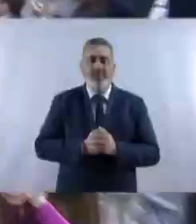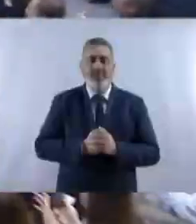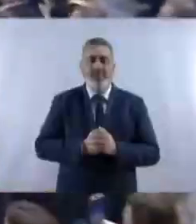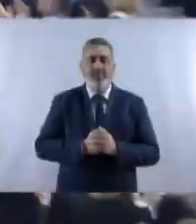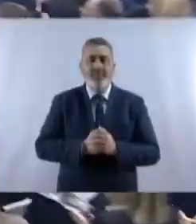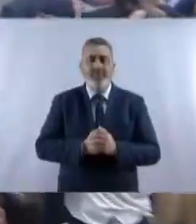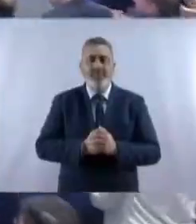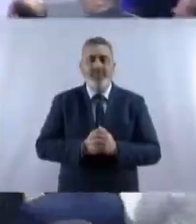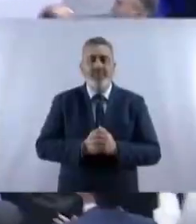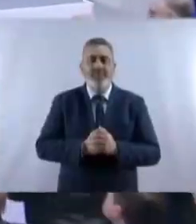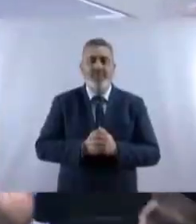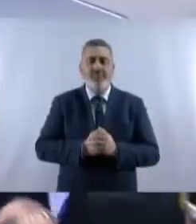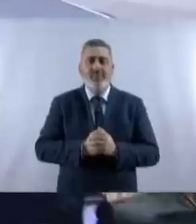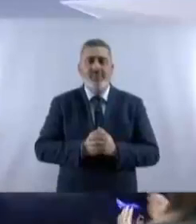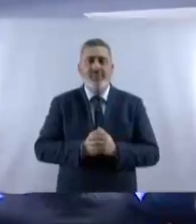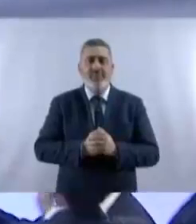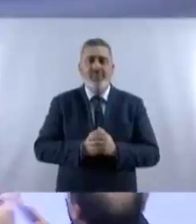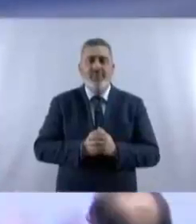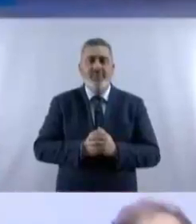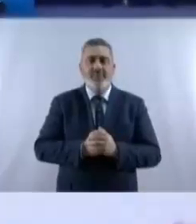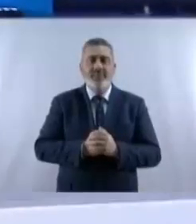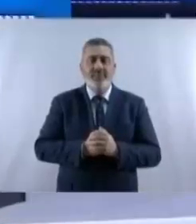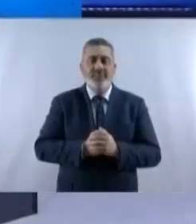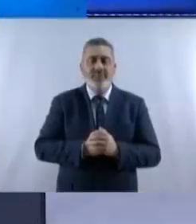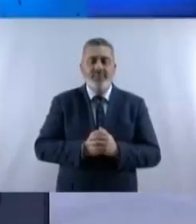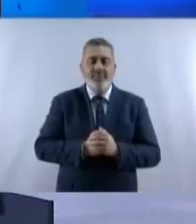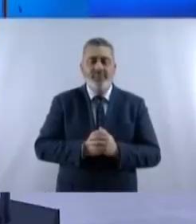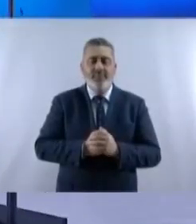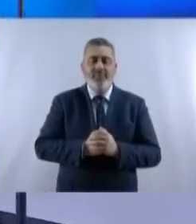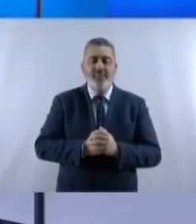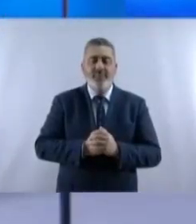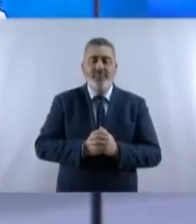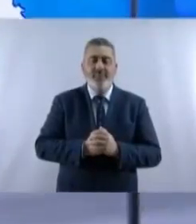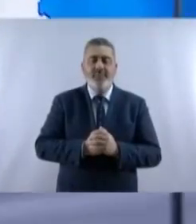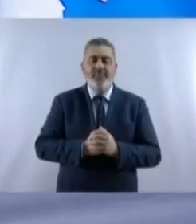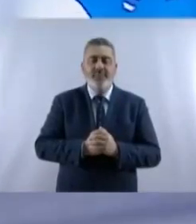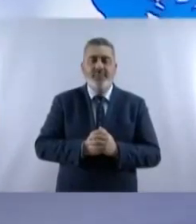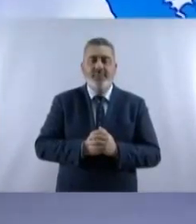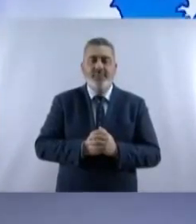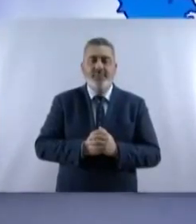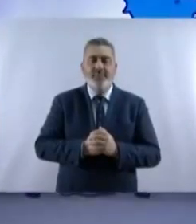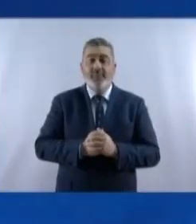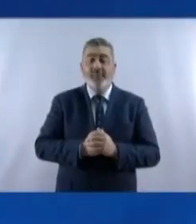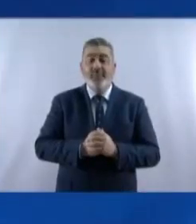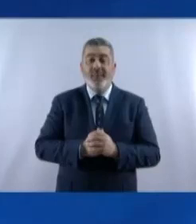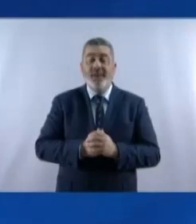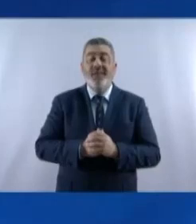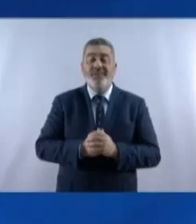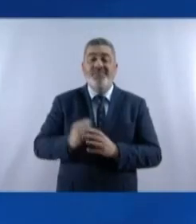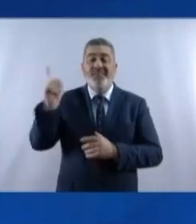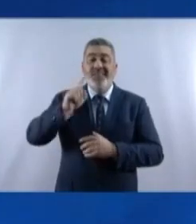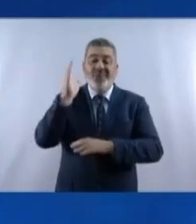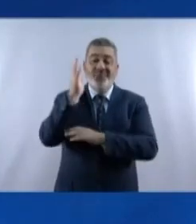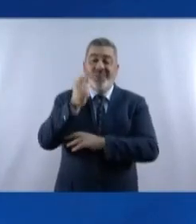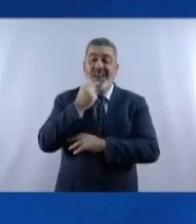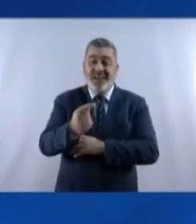Ο πρωθυπουργός, ο αρχηγός του κόμματος που έχει πει ότι θα καταθέσω τη διερευνητική εντολή μόλις την παραλάβω για να κάψω το